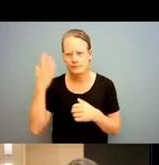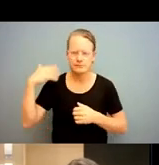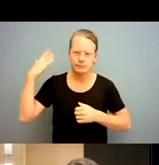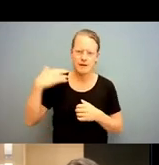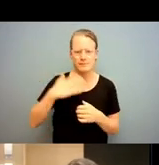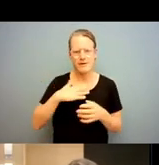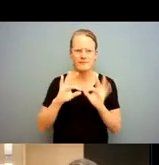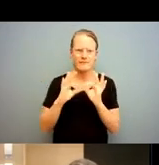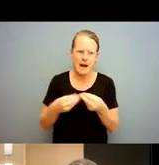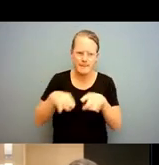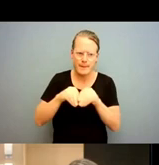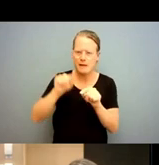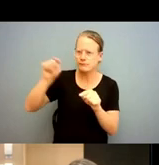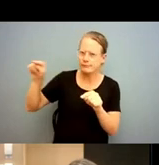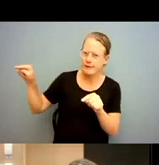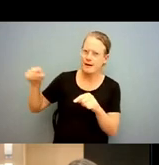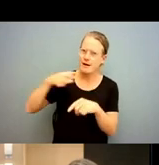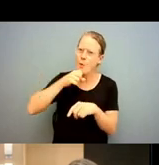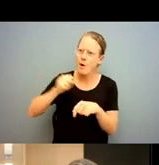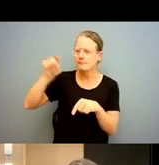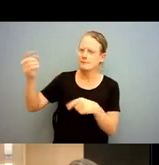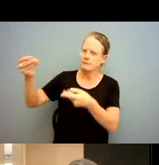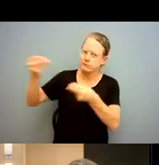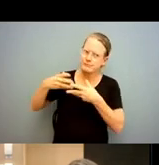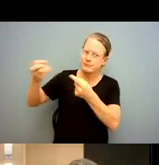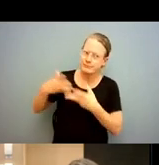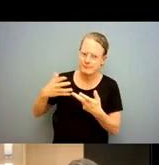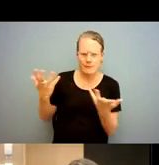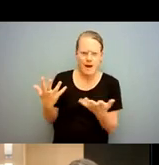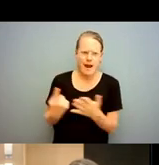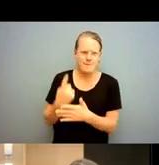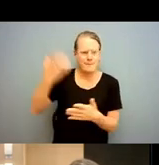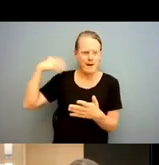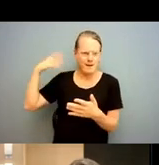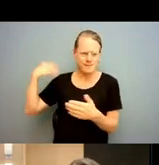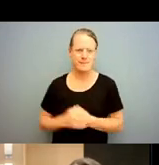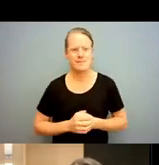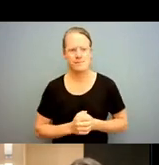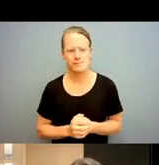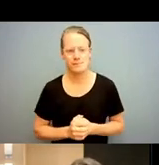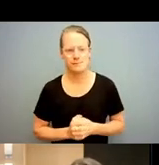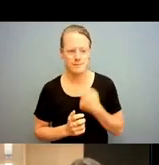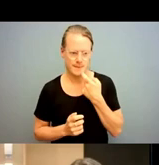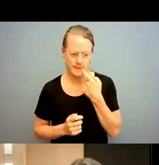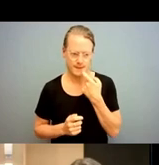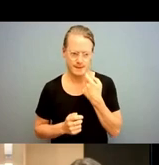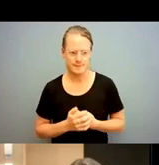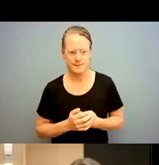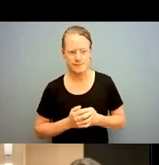Tääviä puh palvelusa läh valtokilli. Sivan tasalla mänki parki väillevas